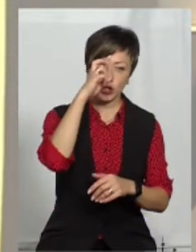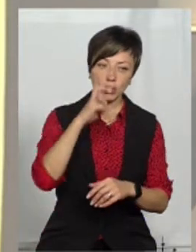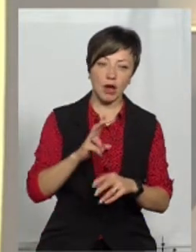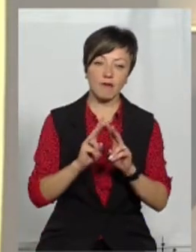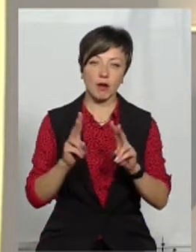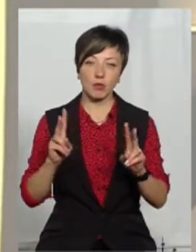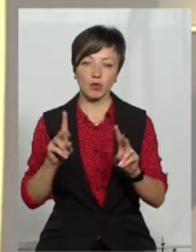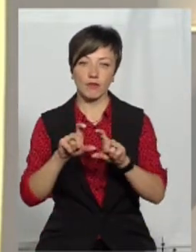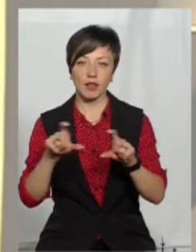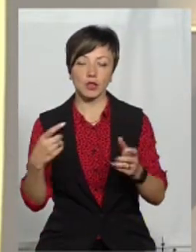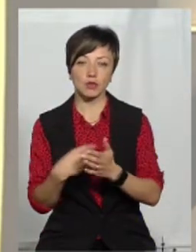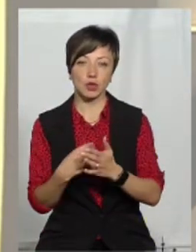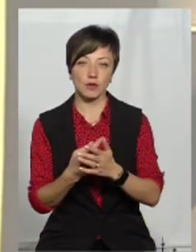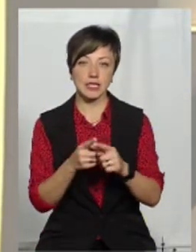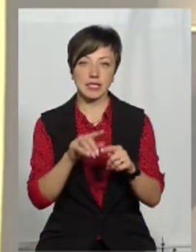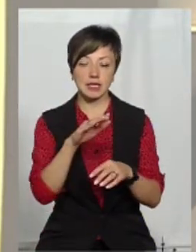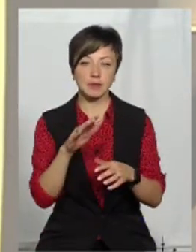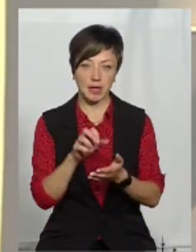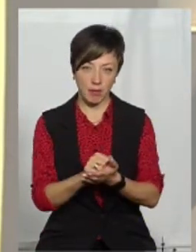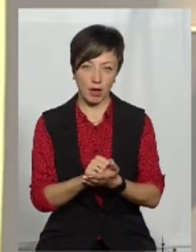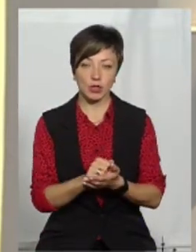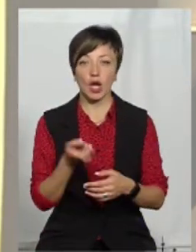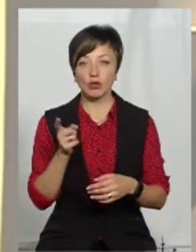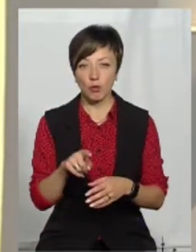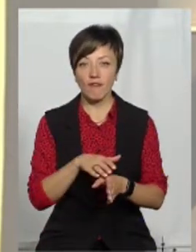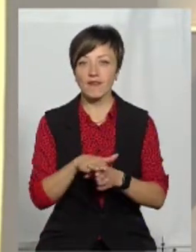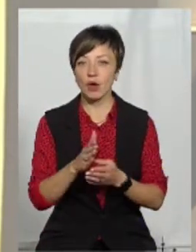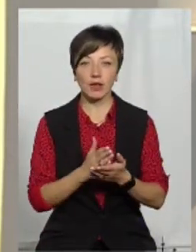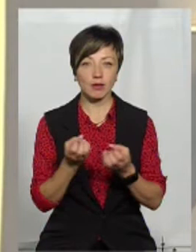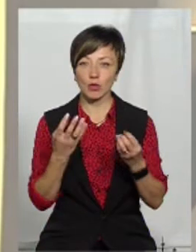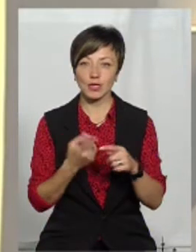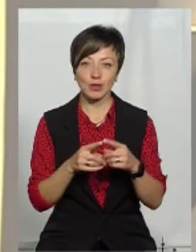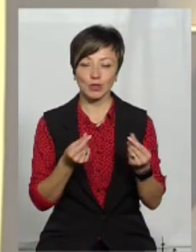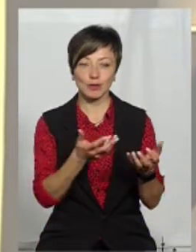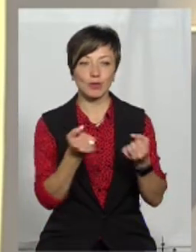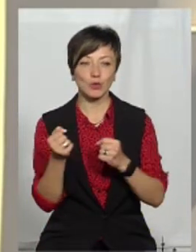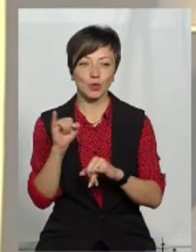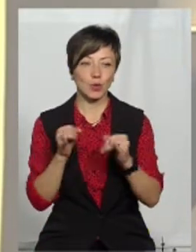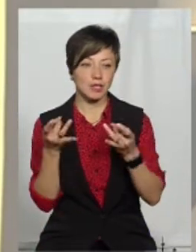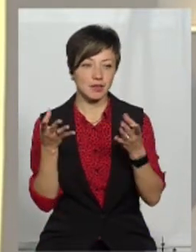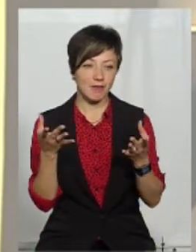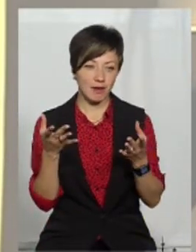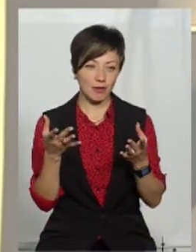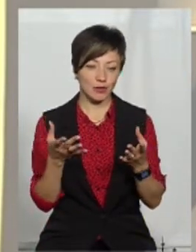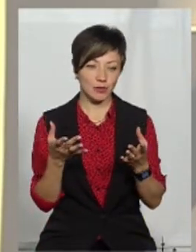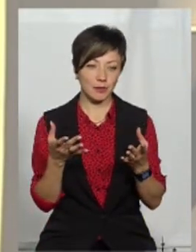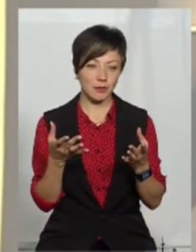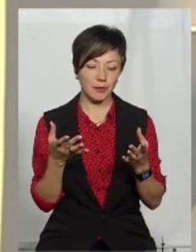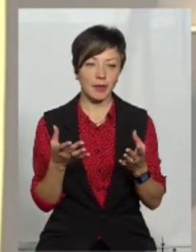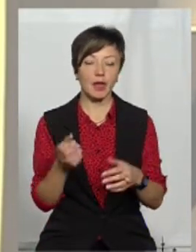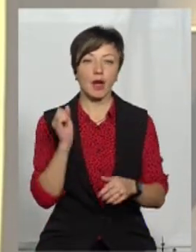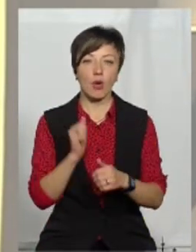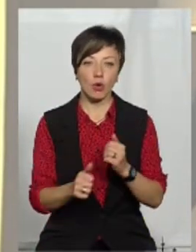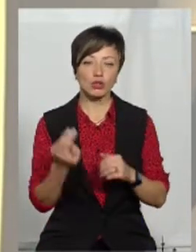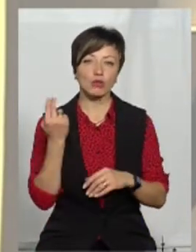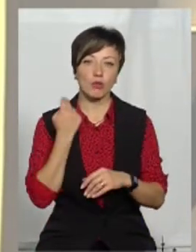ті інші фінансові установи, які цим займаються. Тому виконавці не просто ці кошти беруть і десь кудись дівають в повітря.